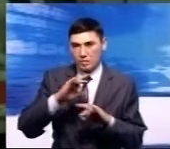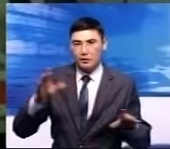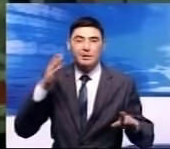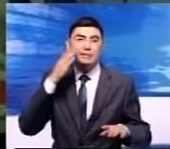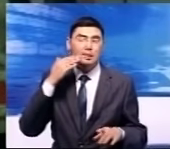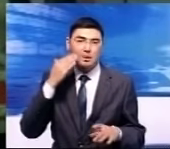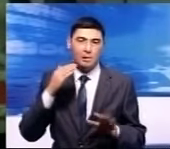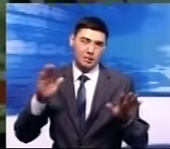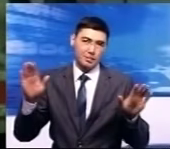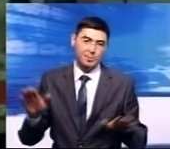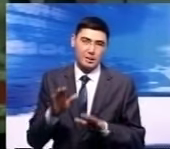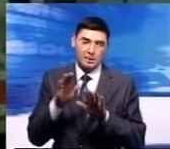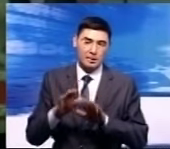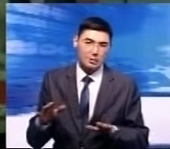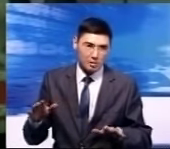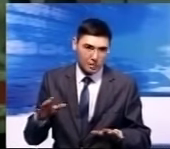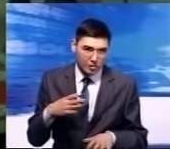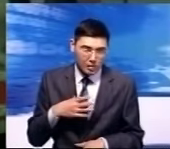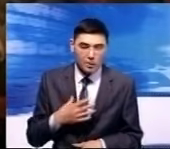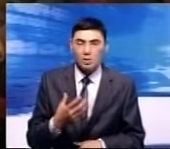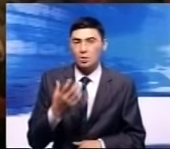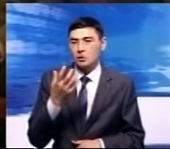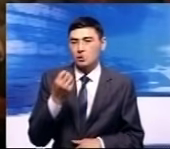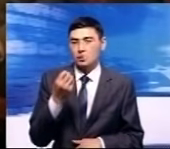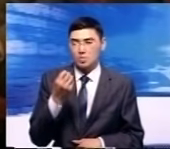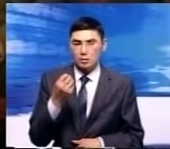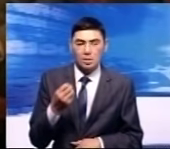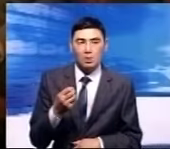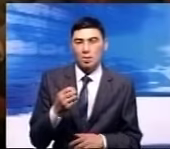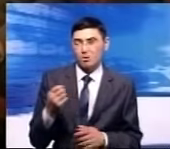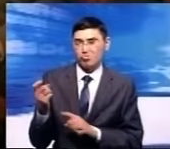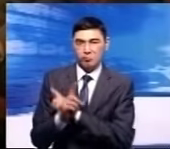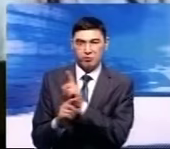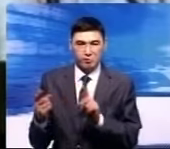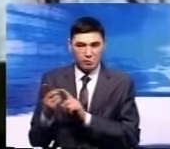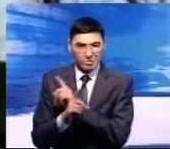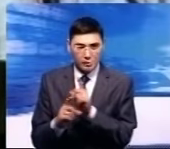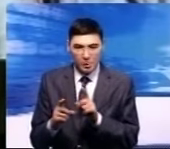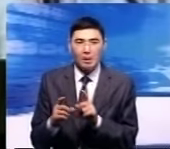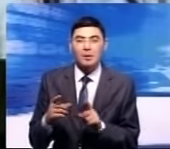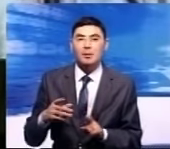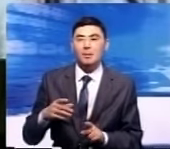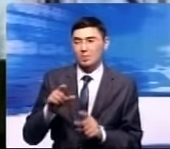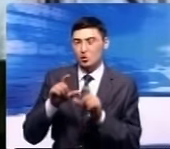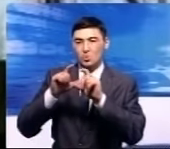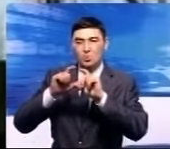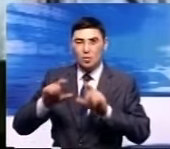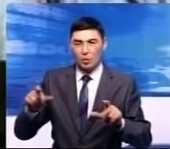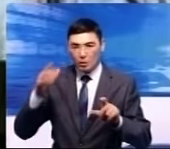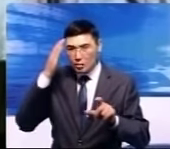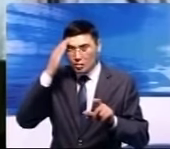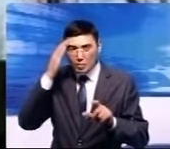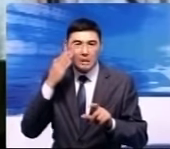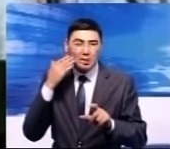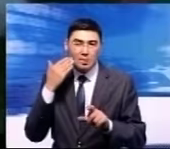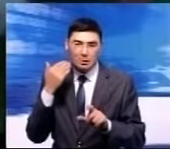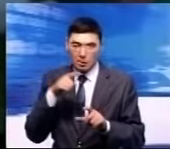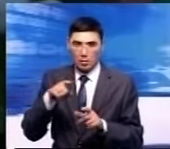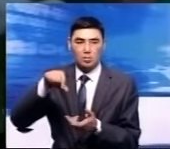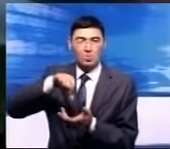народе татарские произведения. Конечно, главными героями мероприятия стали воспитанники татарской школы искусств, которые